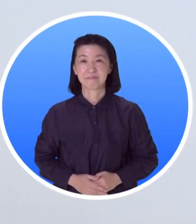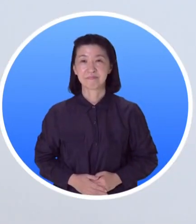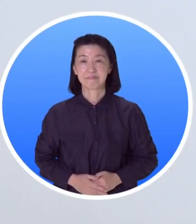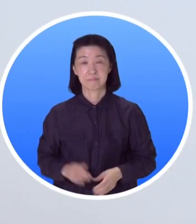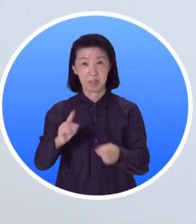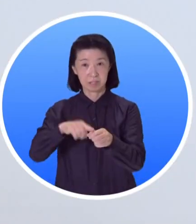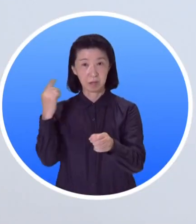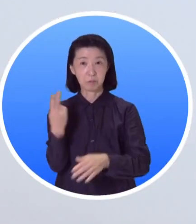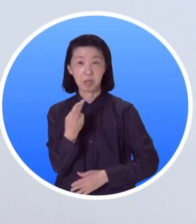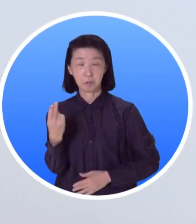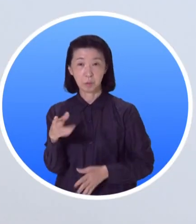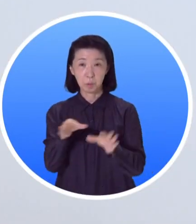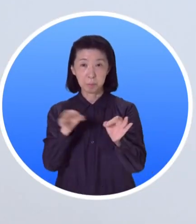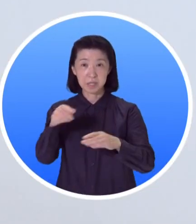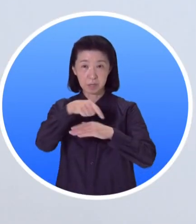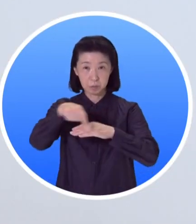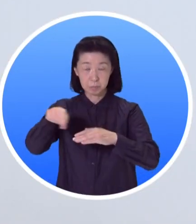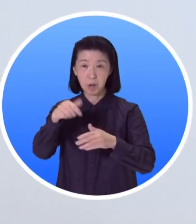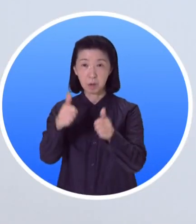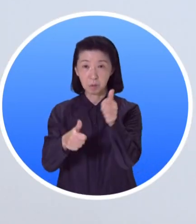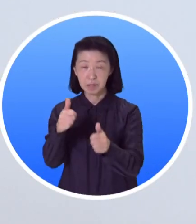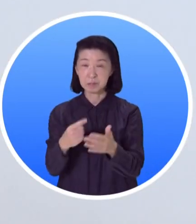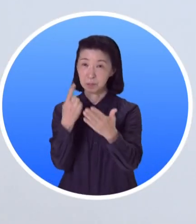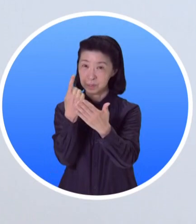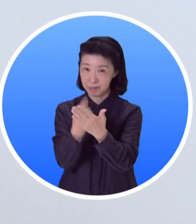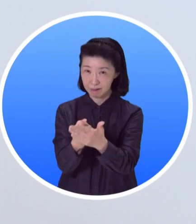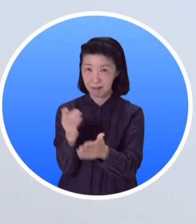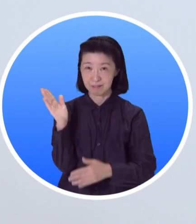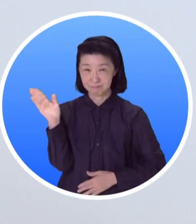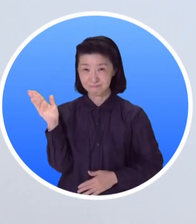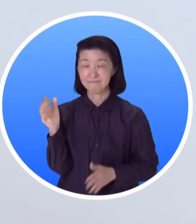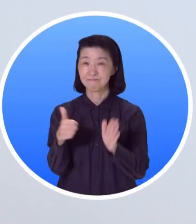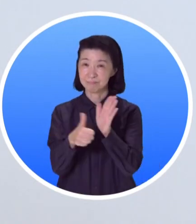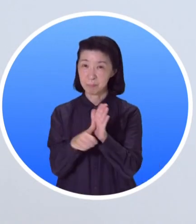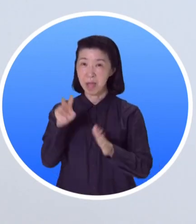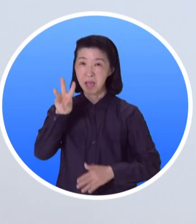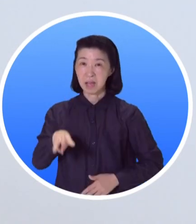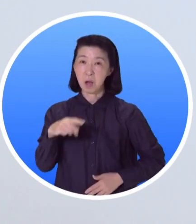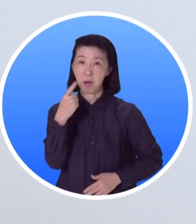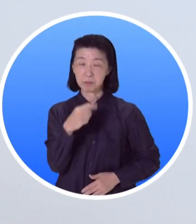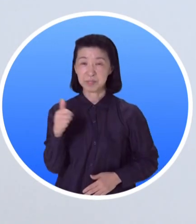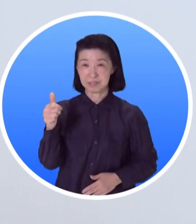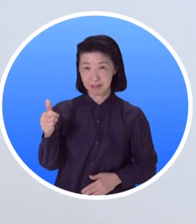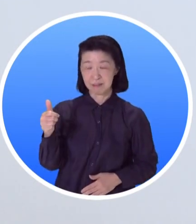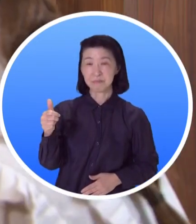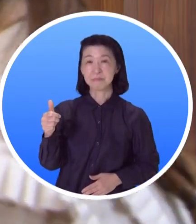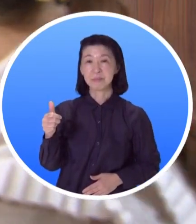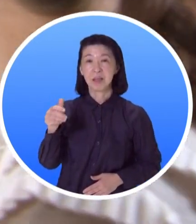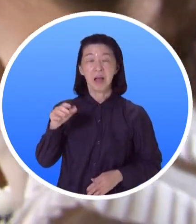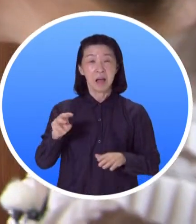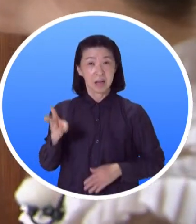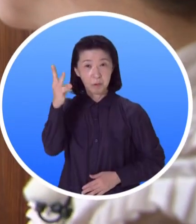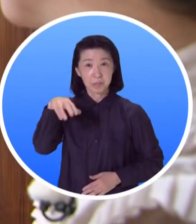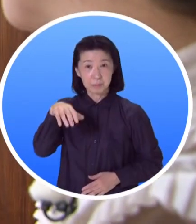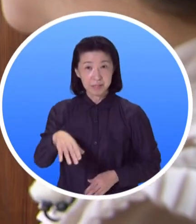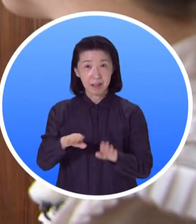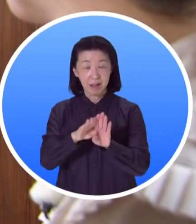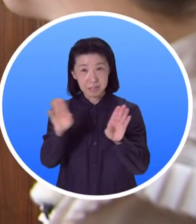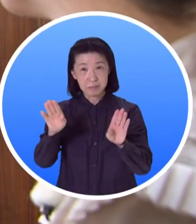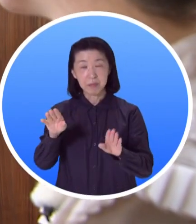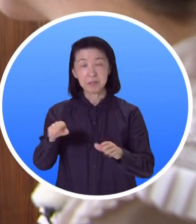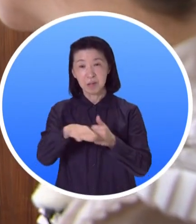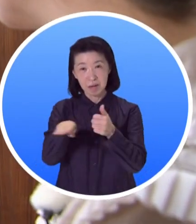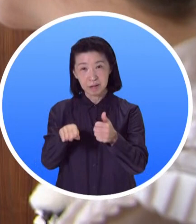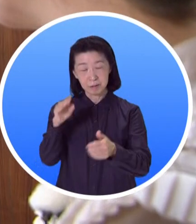昨年度のビジネスプランコンテストに参加した川口さん。鹿児島で始まる環境配慮型ホテ